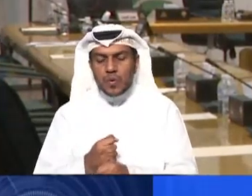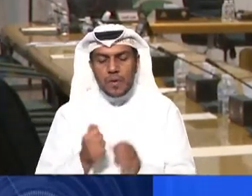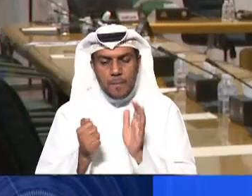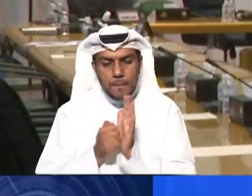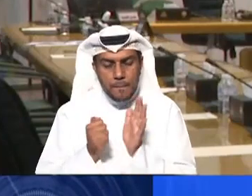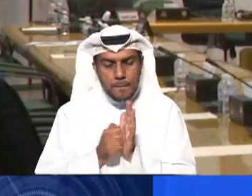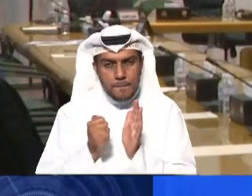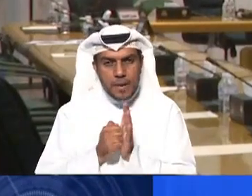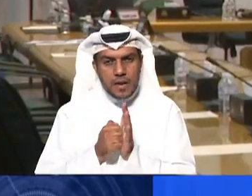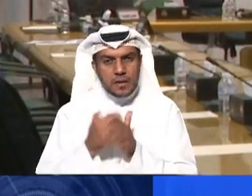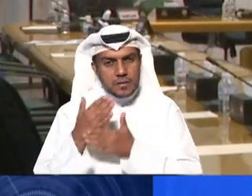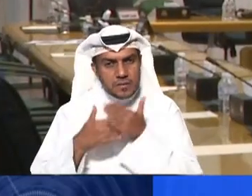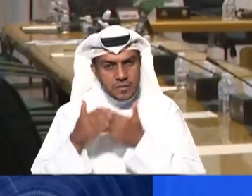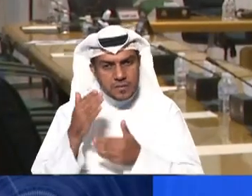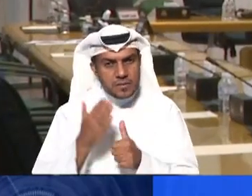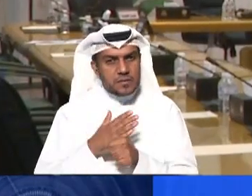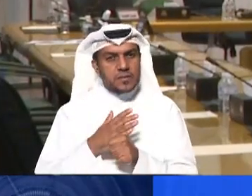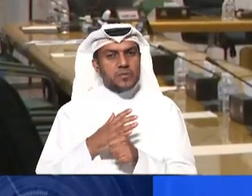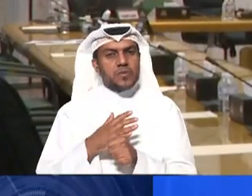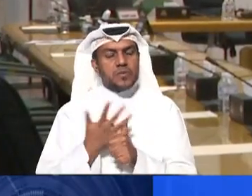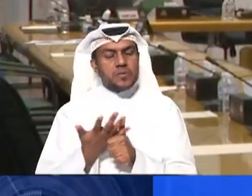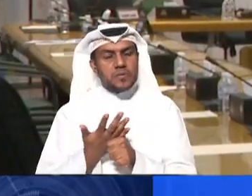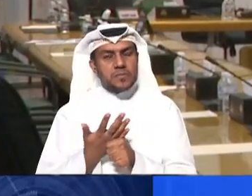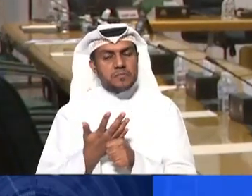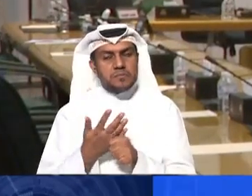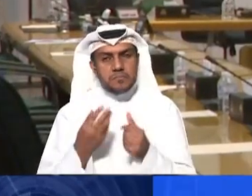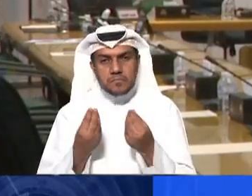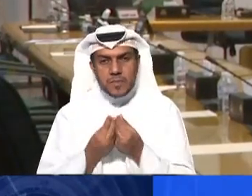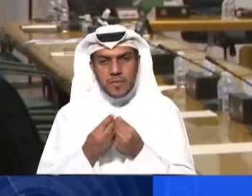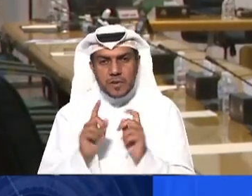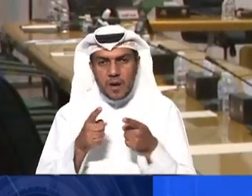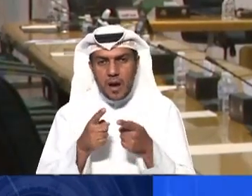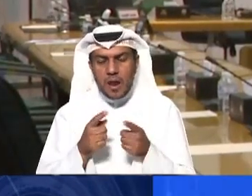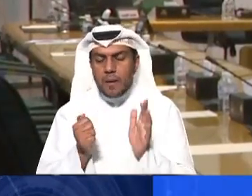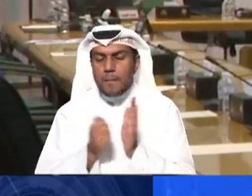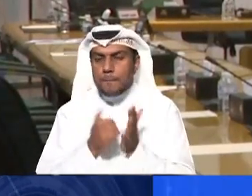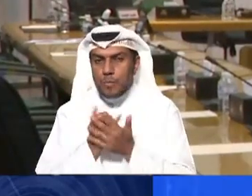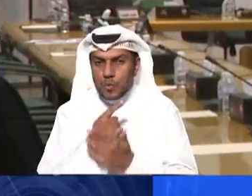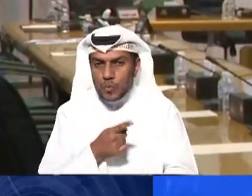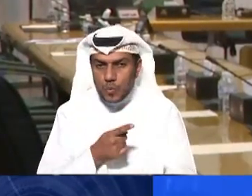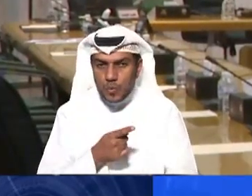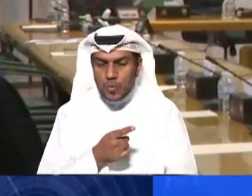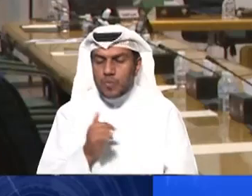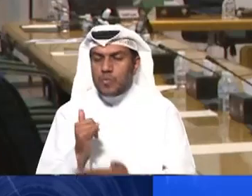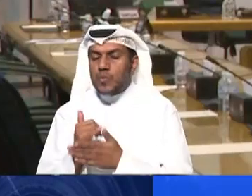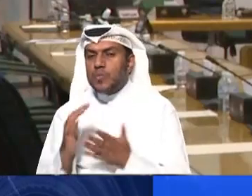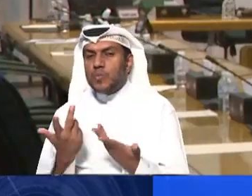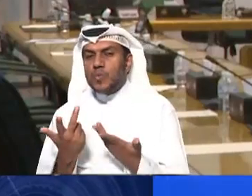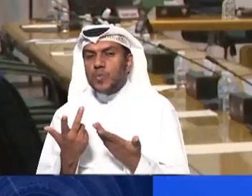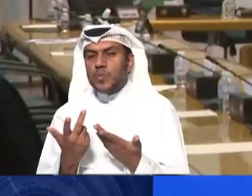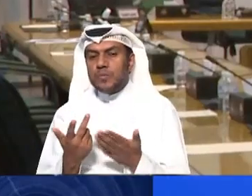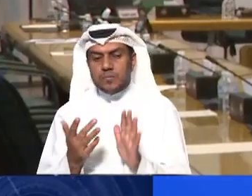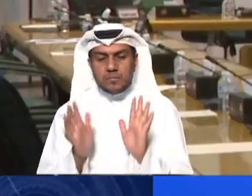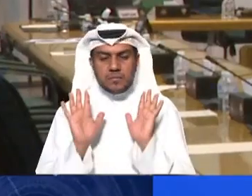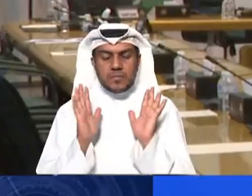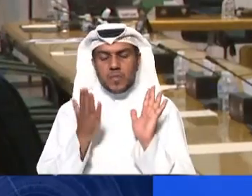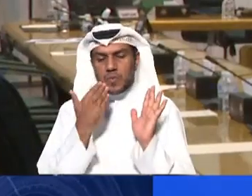مختلط. فراح يكون سكني مختلط، ولكن هل هي تابعة للرعاية السكنية؟ المسألة العامة للرعاية السكنية تقول منطقة مو